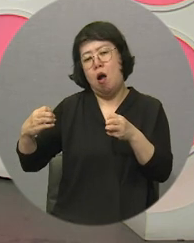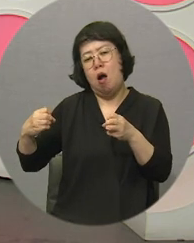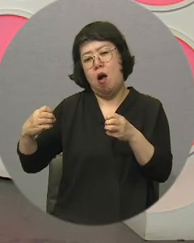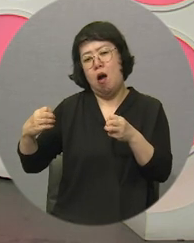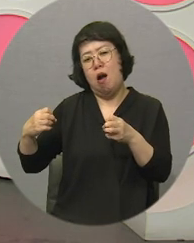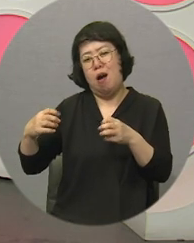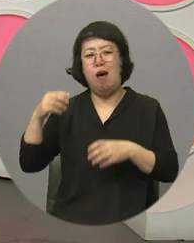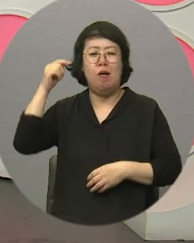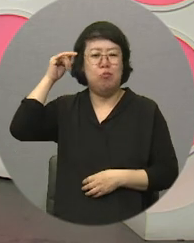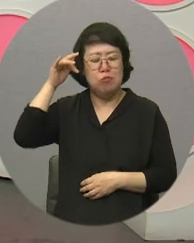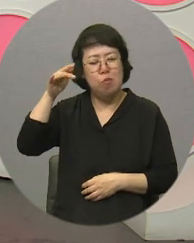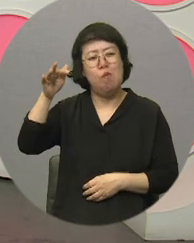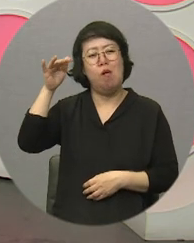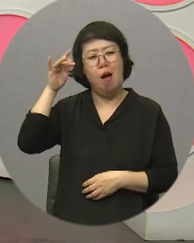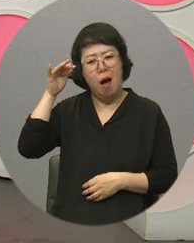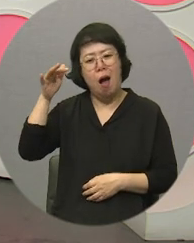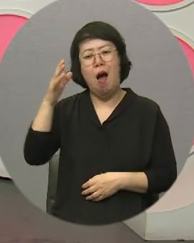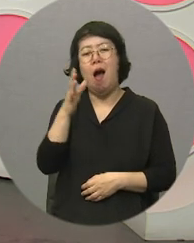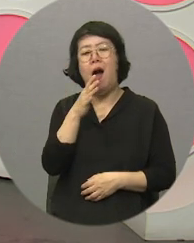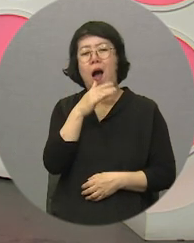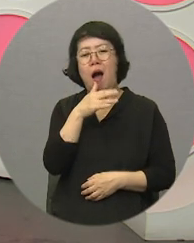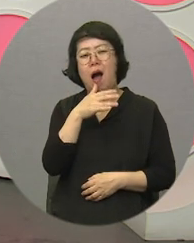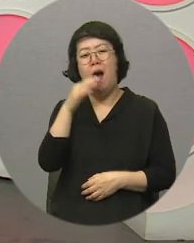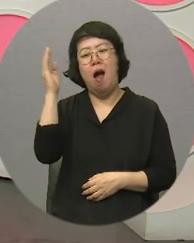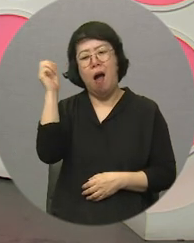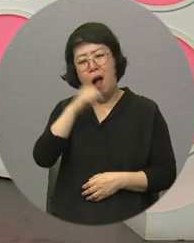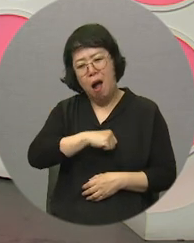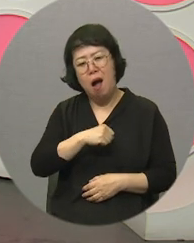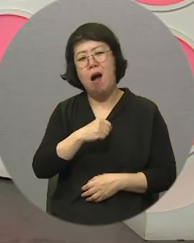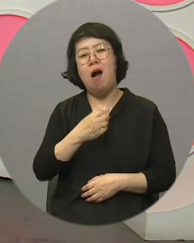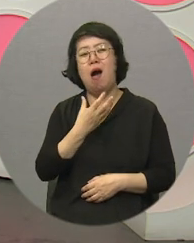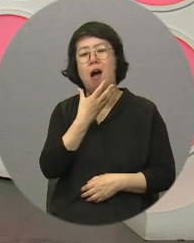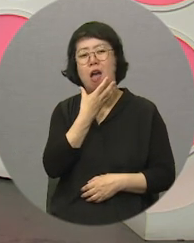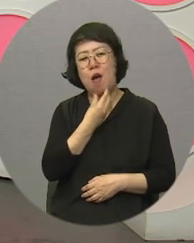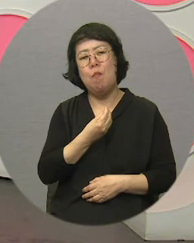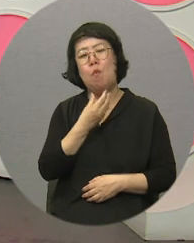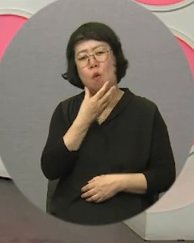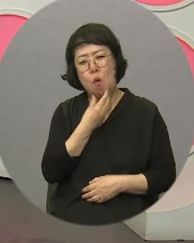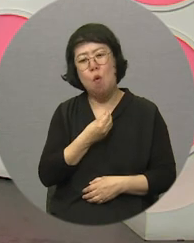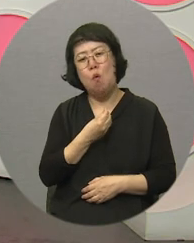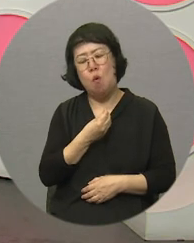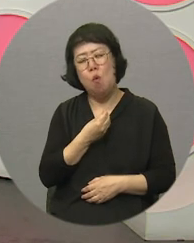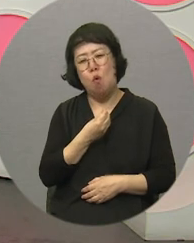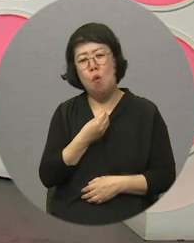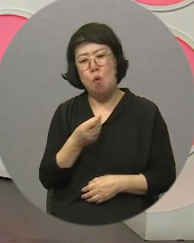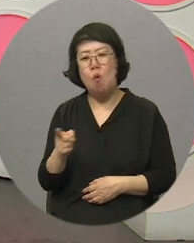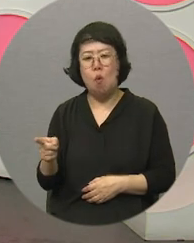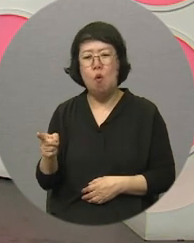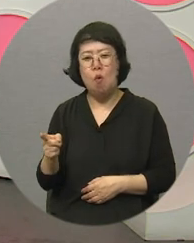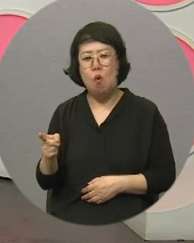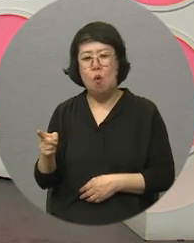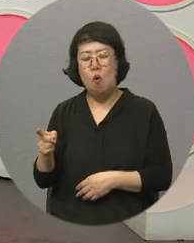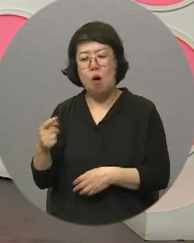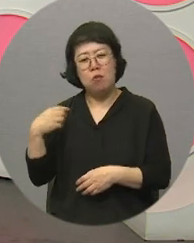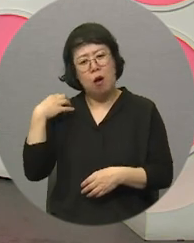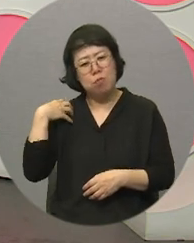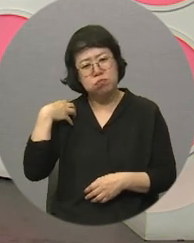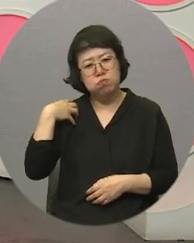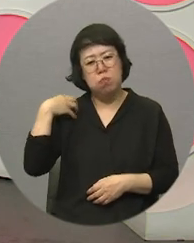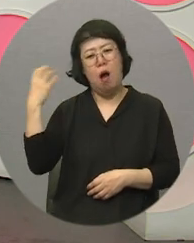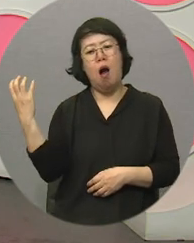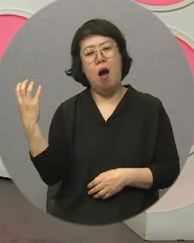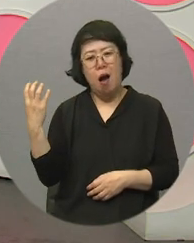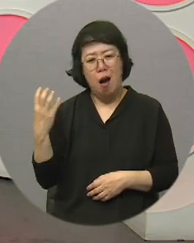진정한 행복이었음을 깨달아 뒤늦게 아내에게 너무 차를 사줘서 기뻐했던 제